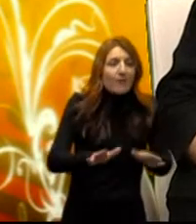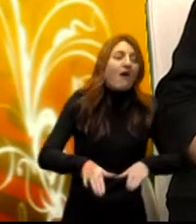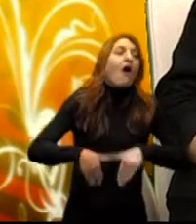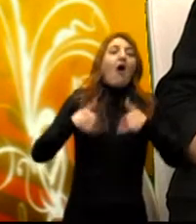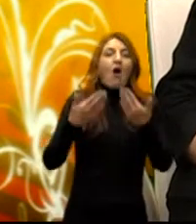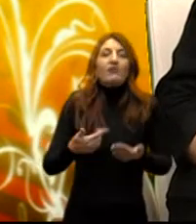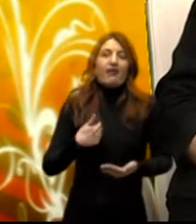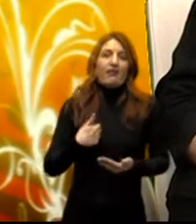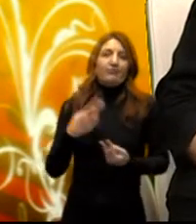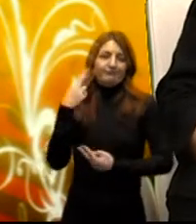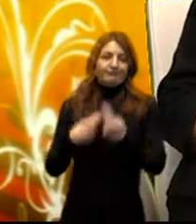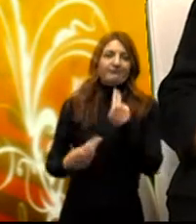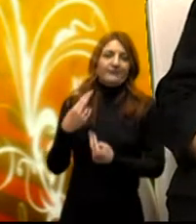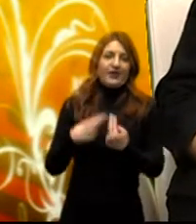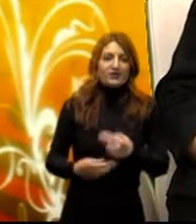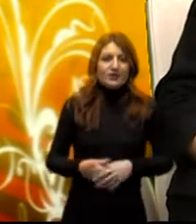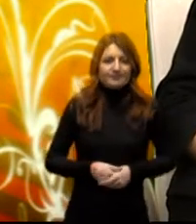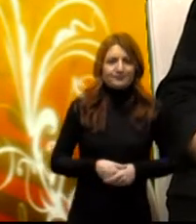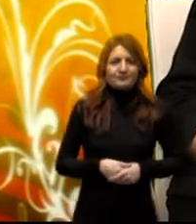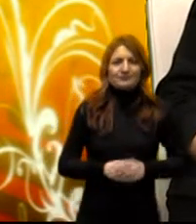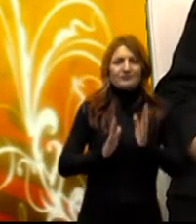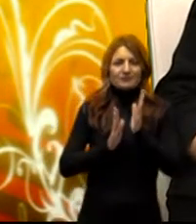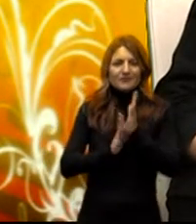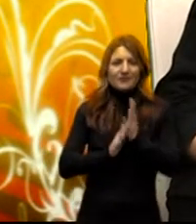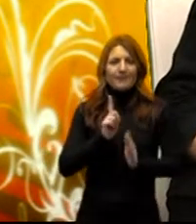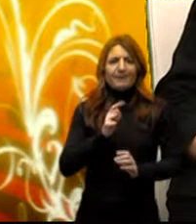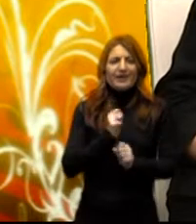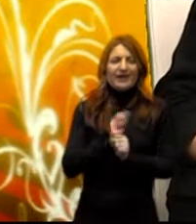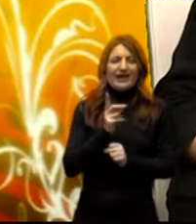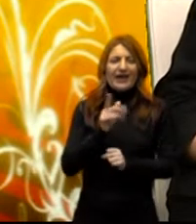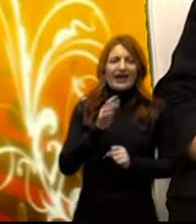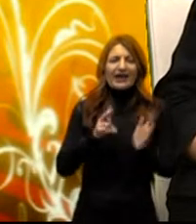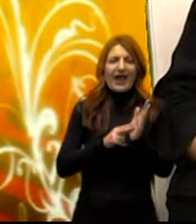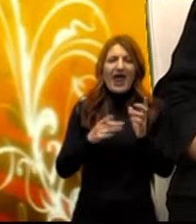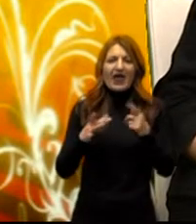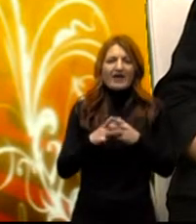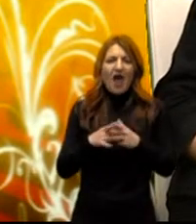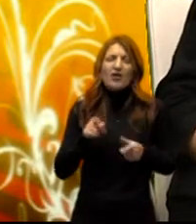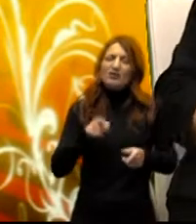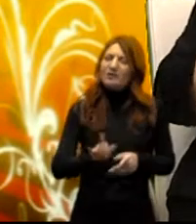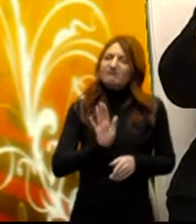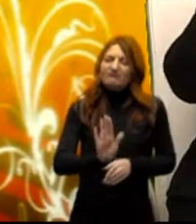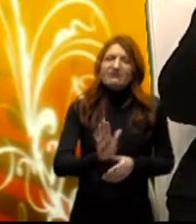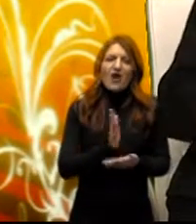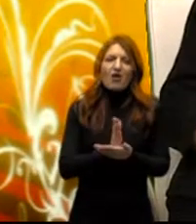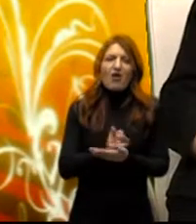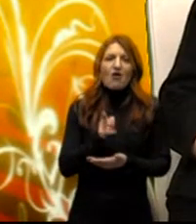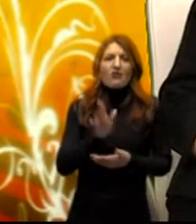uopće liječenju. Migrena je dosta tipična. Ona stvarno je vrlo tipična. Ona ide